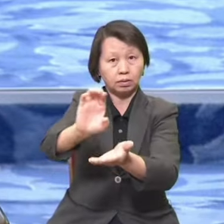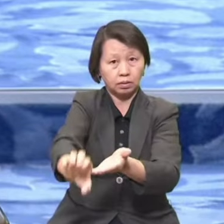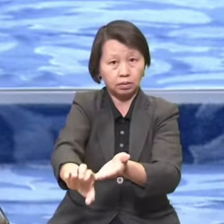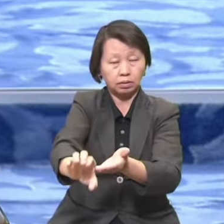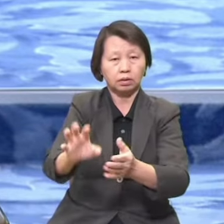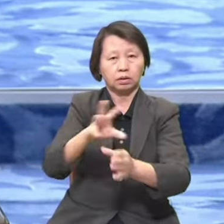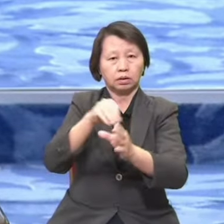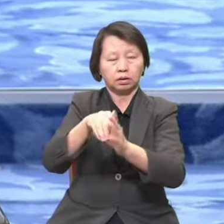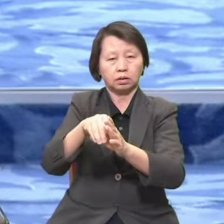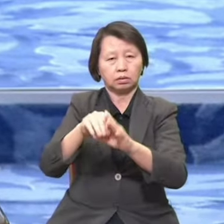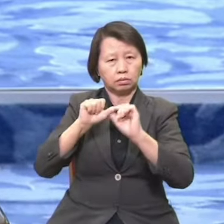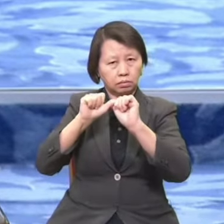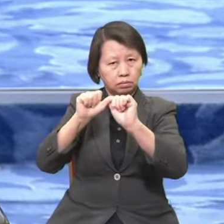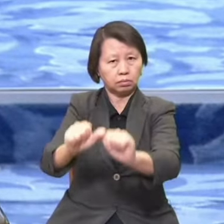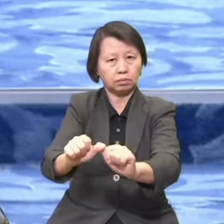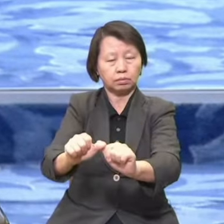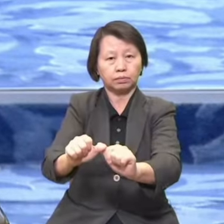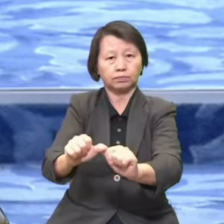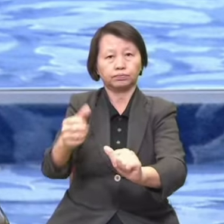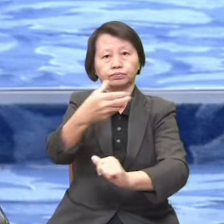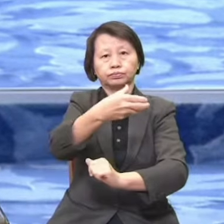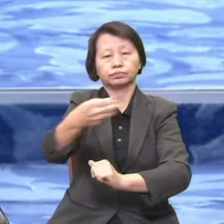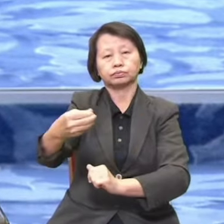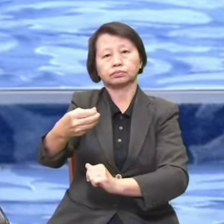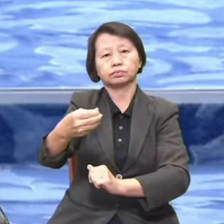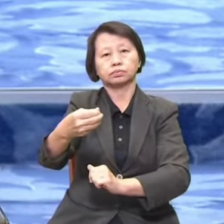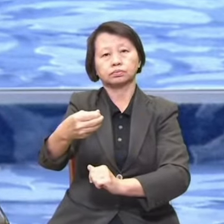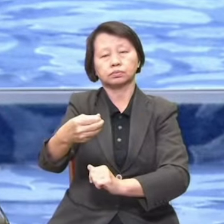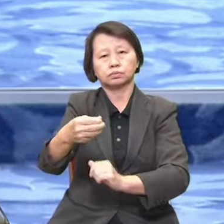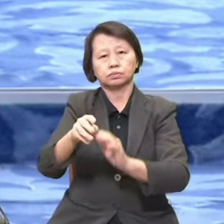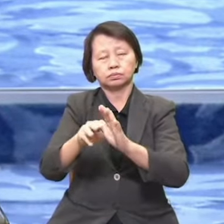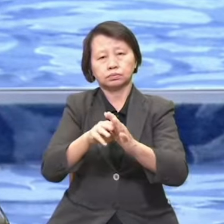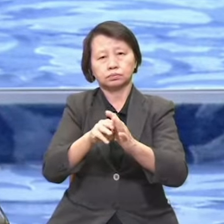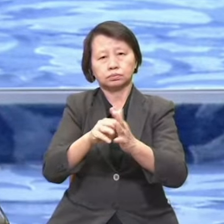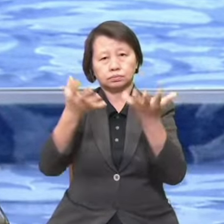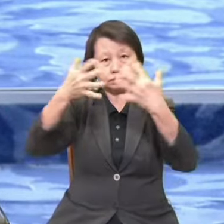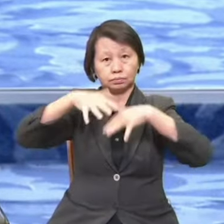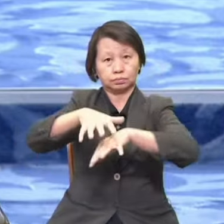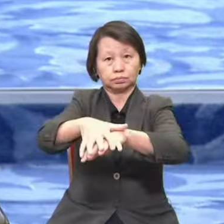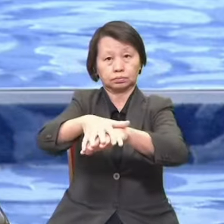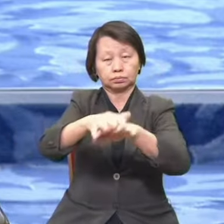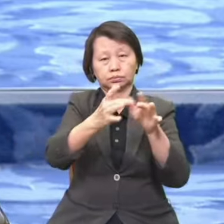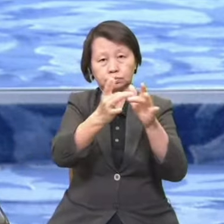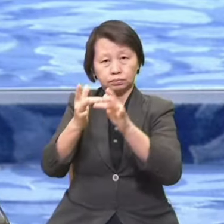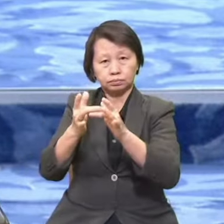inclusif dan mampan dan promoting integrationcity